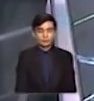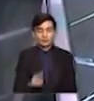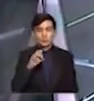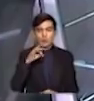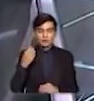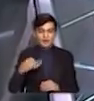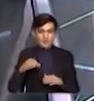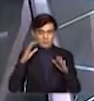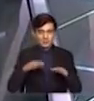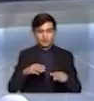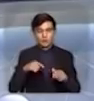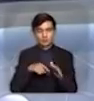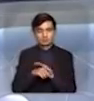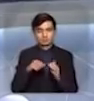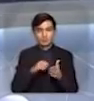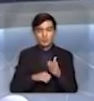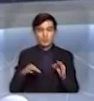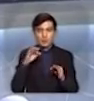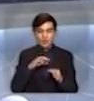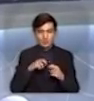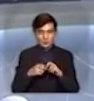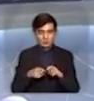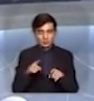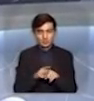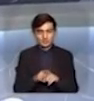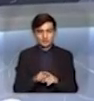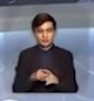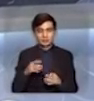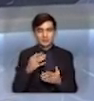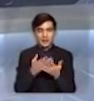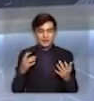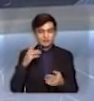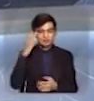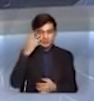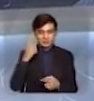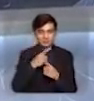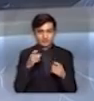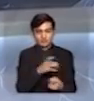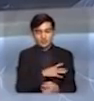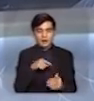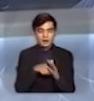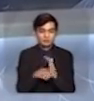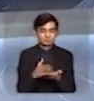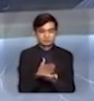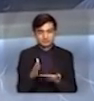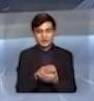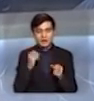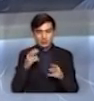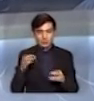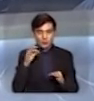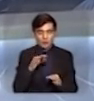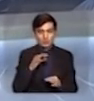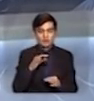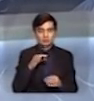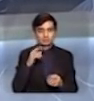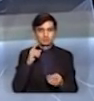Қордайдағы жағдайға байланысты алып қашпа әңгіме қақтығыс себептері туралы айтылған пікір көп, солардың ақ қарасын ажырату үшін әріптесіміз сөздің шыны